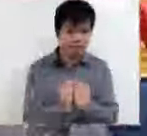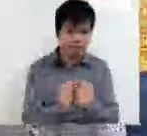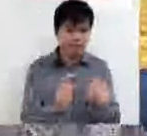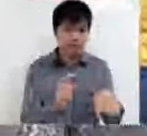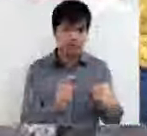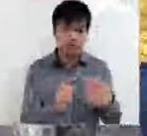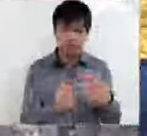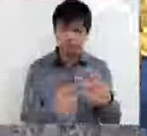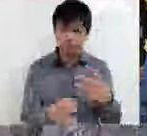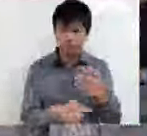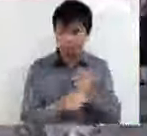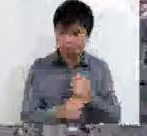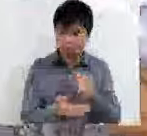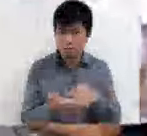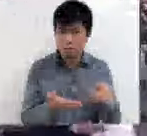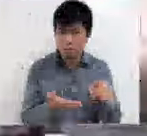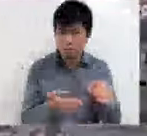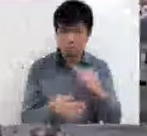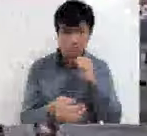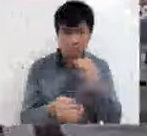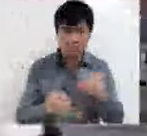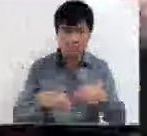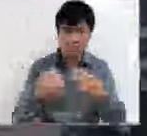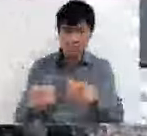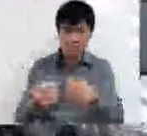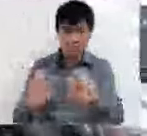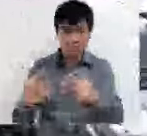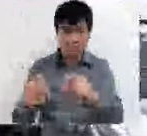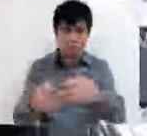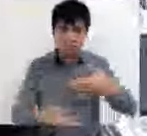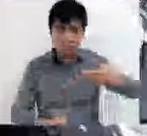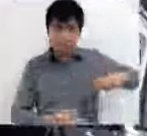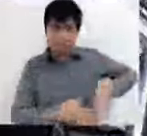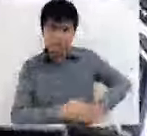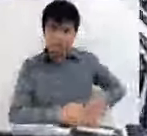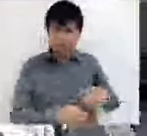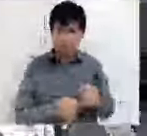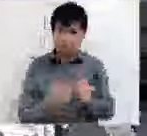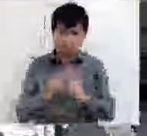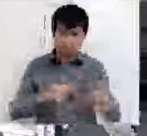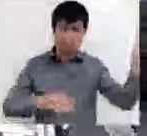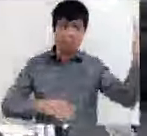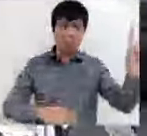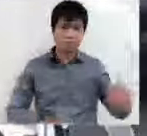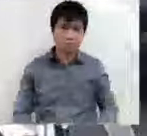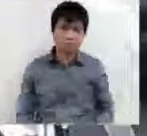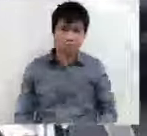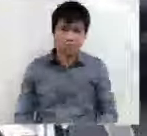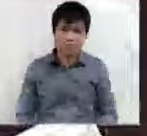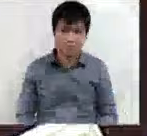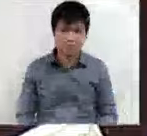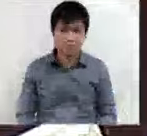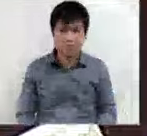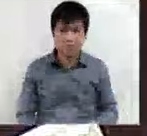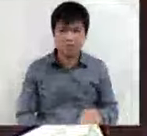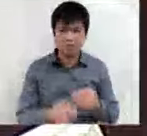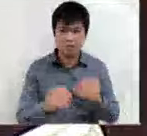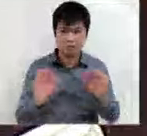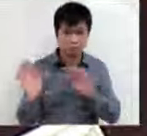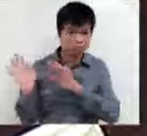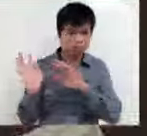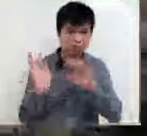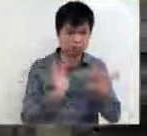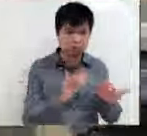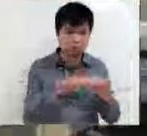hindi binibigay sa tindera, binubulsa, tatakbo kagad. Dahil dagsa ang tao, nagkabuhol-buhol naman kanina ang traffic sa Recto Avenue patungong